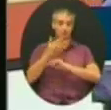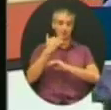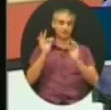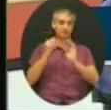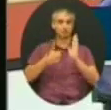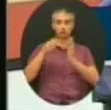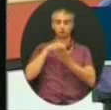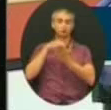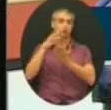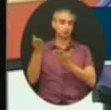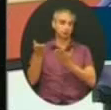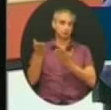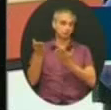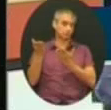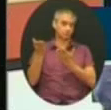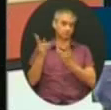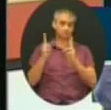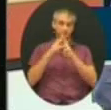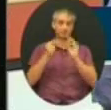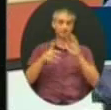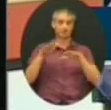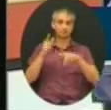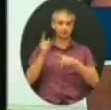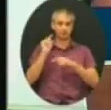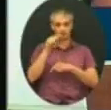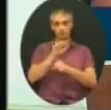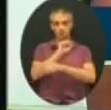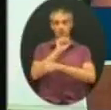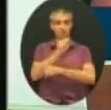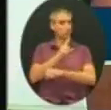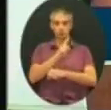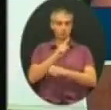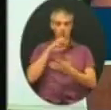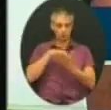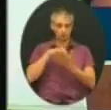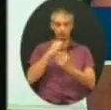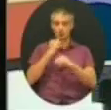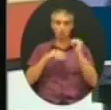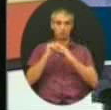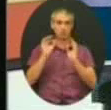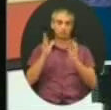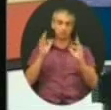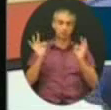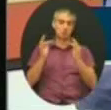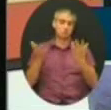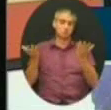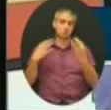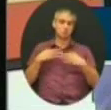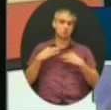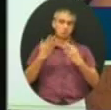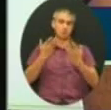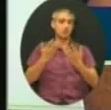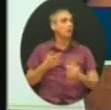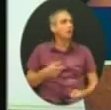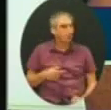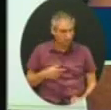ראשי ההתיישבות נפגשו עם ראש הממשלה, באו אליו בטענות, הוא לא מיישב, הוא לא עושה, אז יש טקס, מה אכפת לך? או,